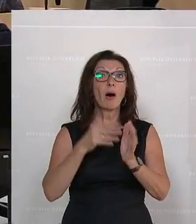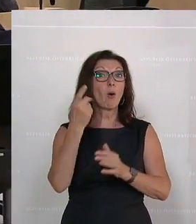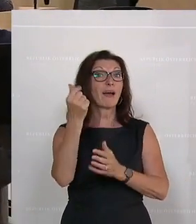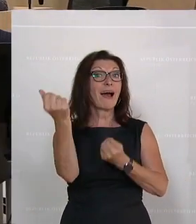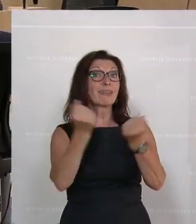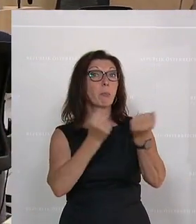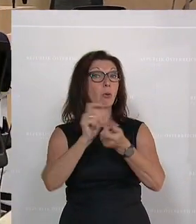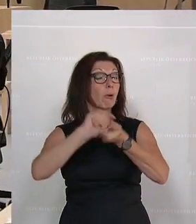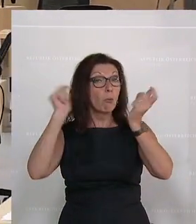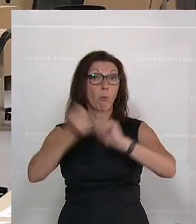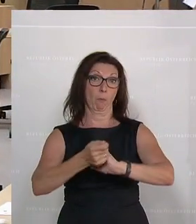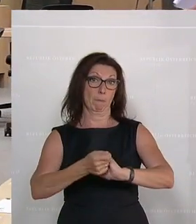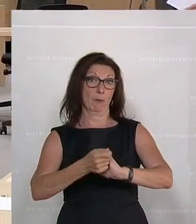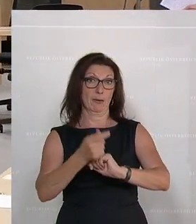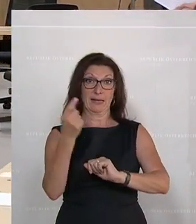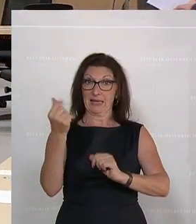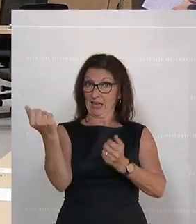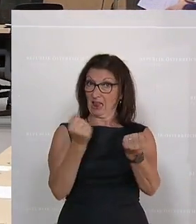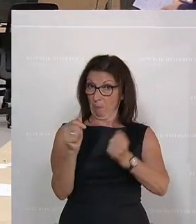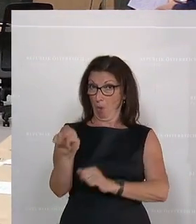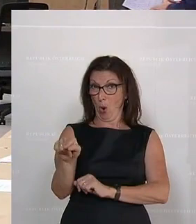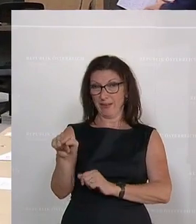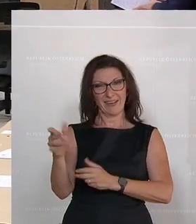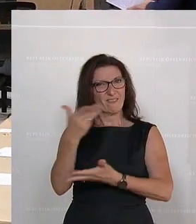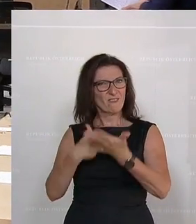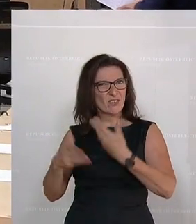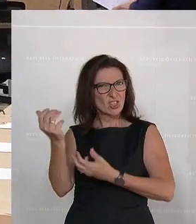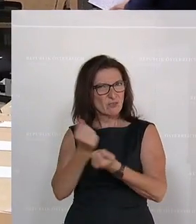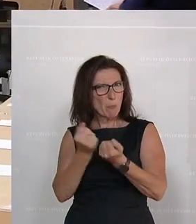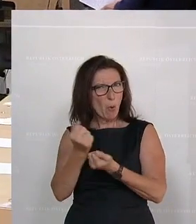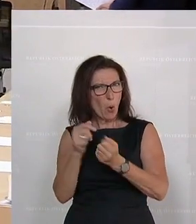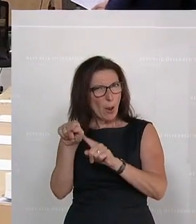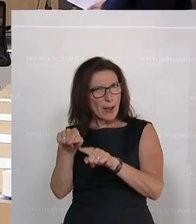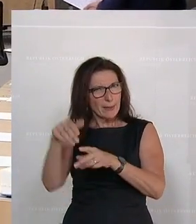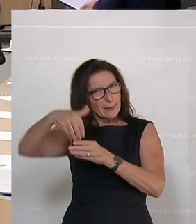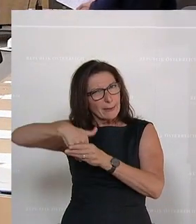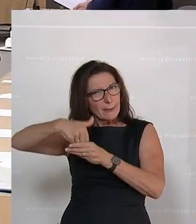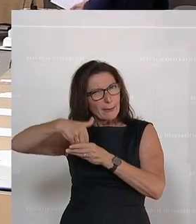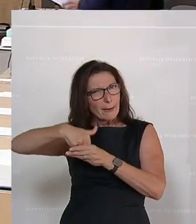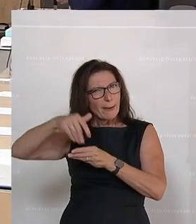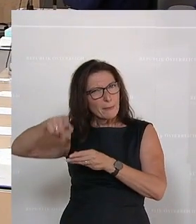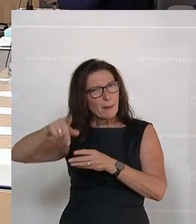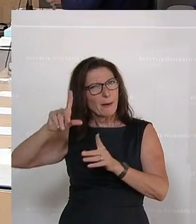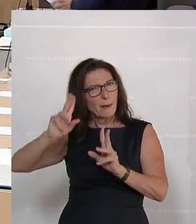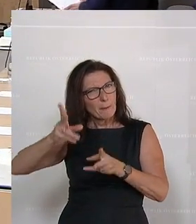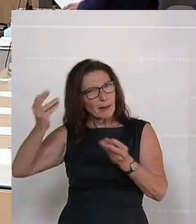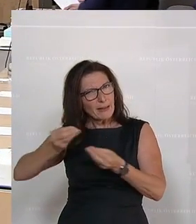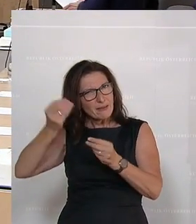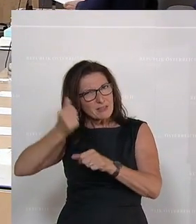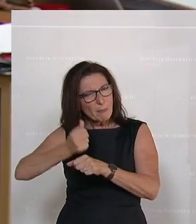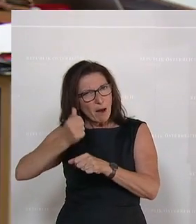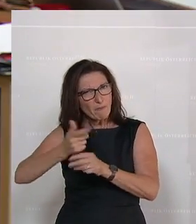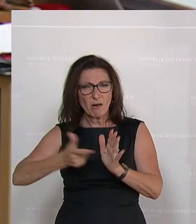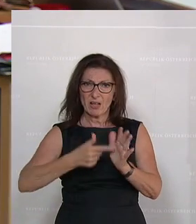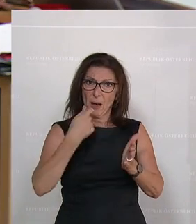geldpolitik ist der teil der wirtschaftspolitik der eingreifen kann wenn die preise stark steigen natürlich nicht allein aber